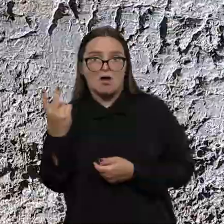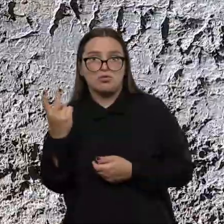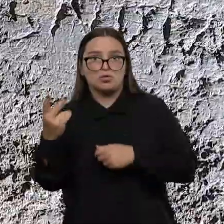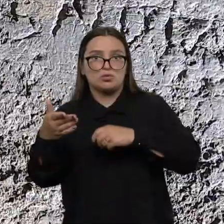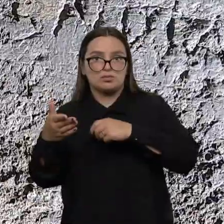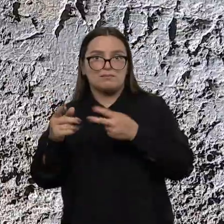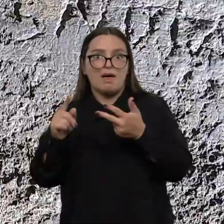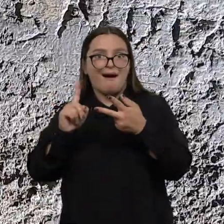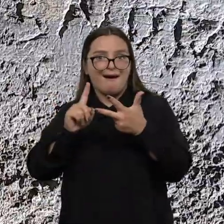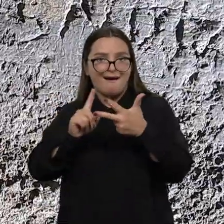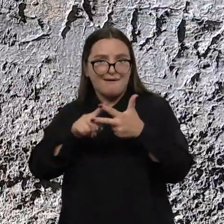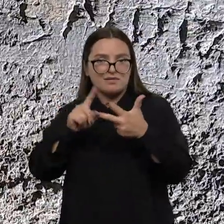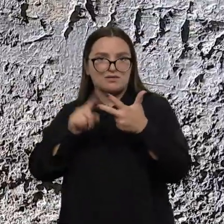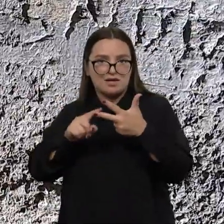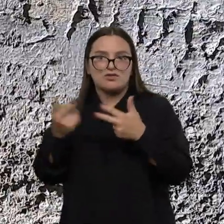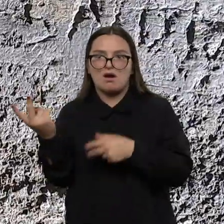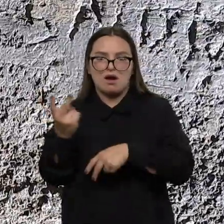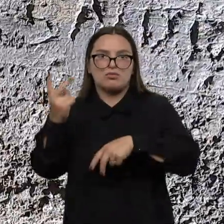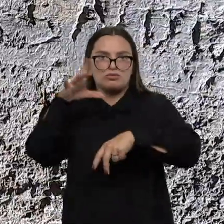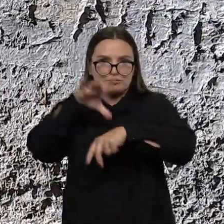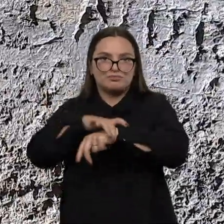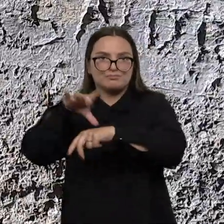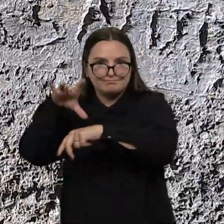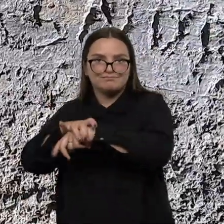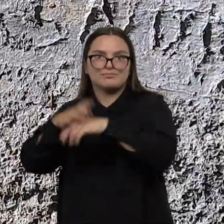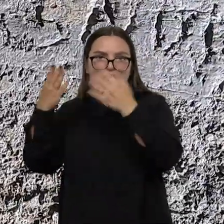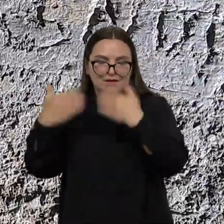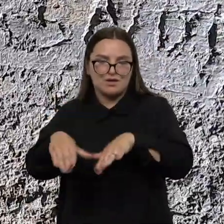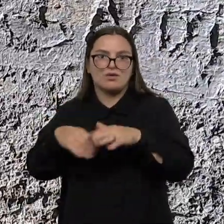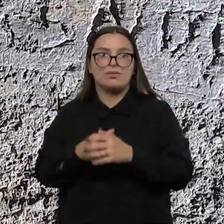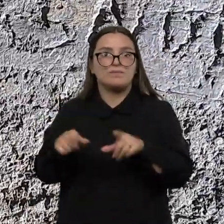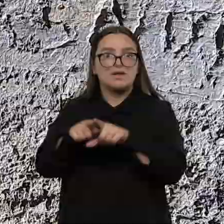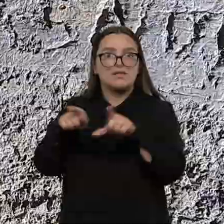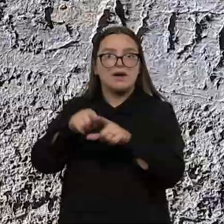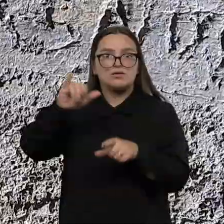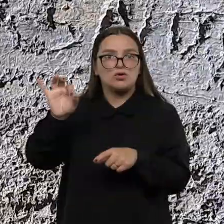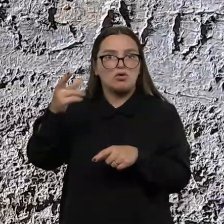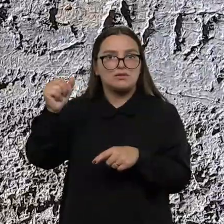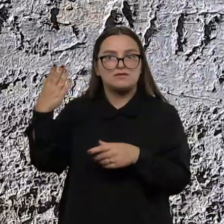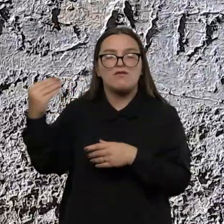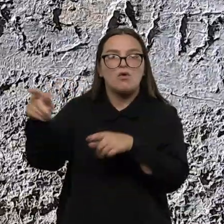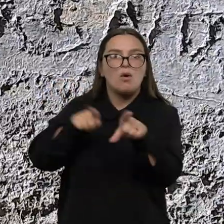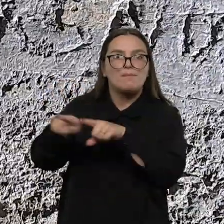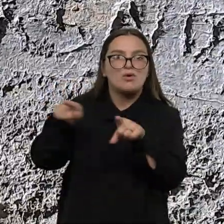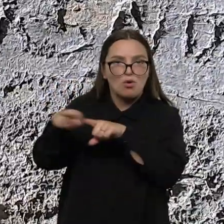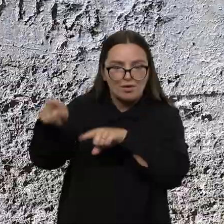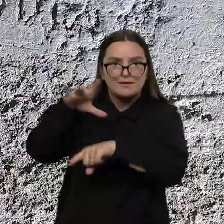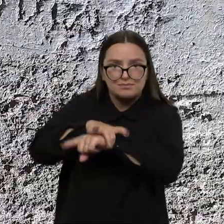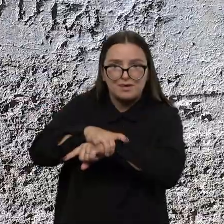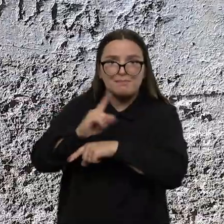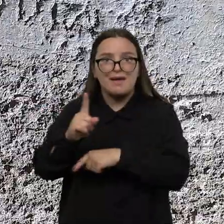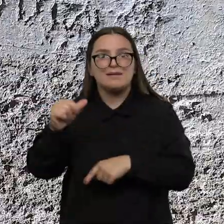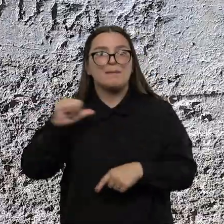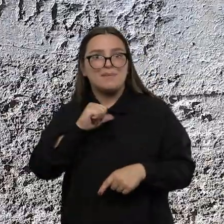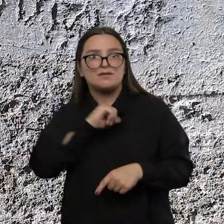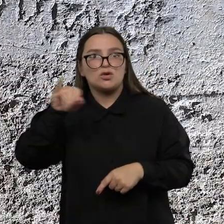iš palaikų ir Jonas Savicko brolis yra atpažintas, o Jonas Savicko kol kas dar nėra. Kol kas dar